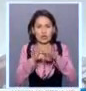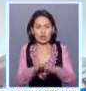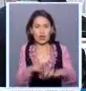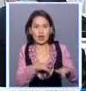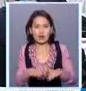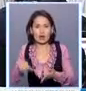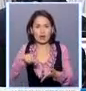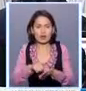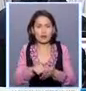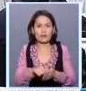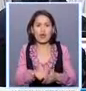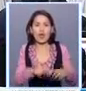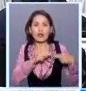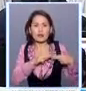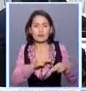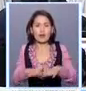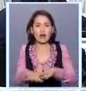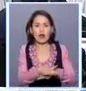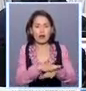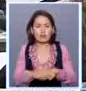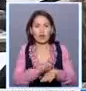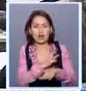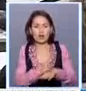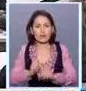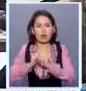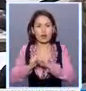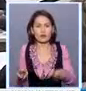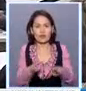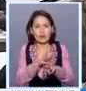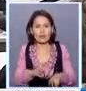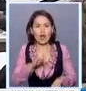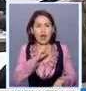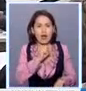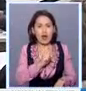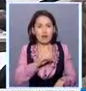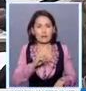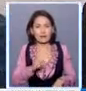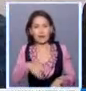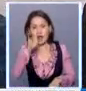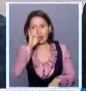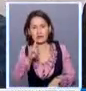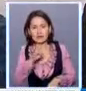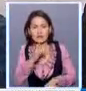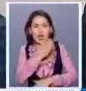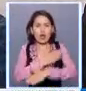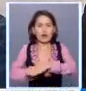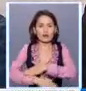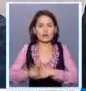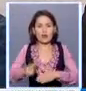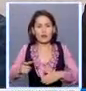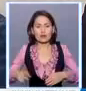Шарада сөз алған Еңбек және халықты әлеуметтік қорғау министрінің орынбасары Серік Ахметовтың айтуынша, елімізде мүгедектер мәселесімен айналысып